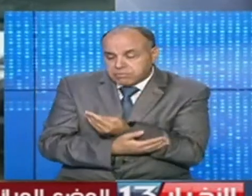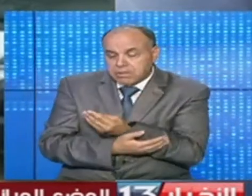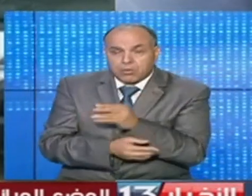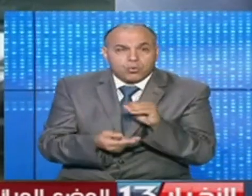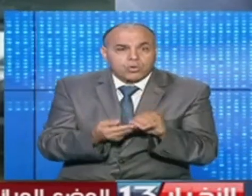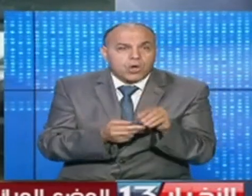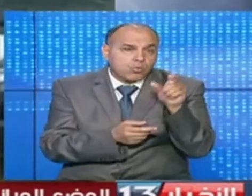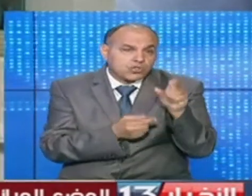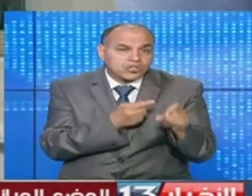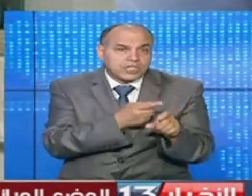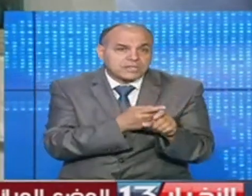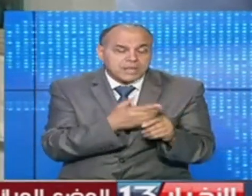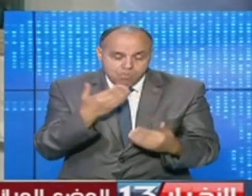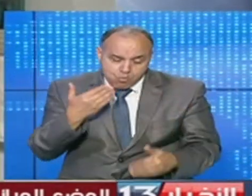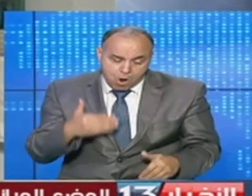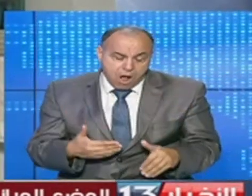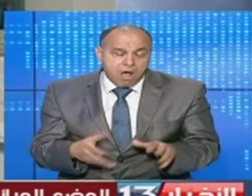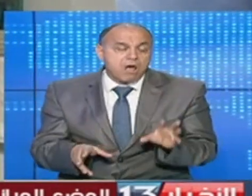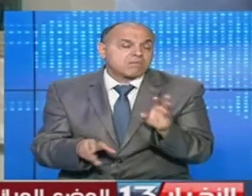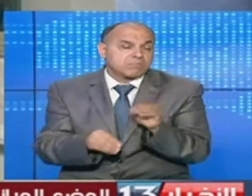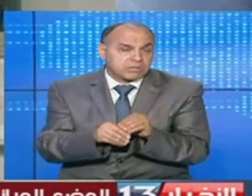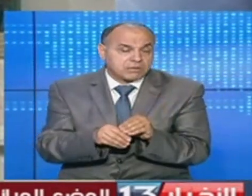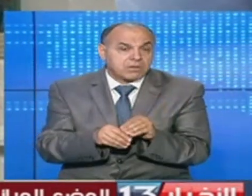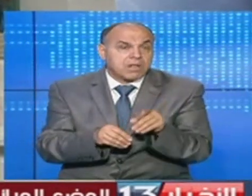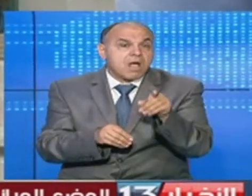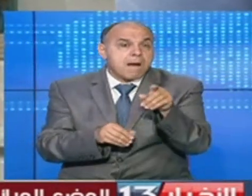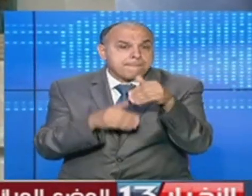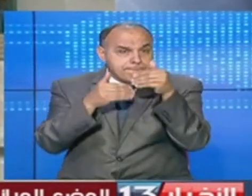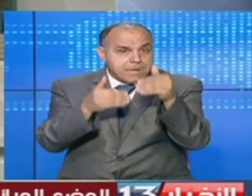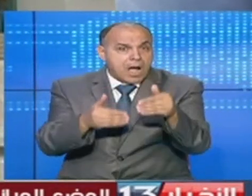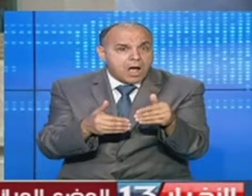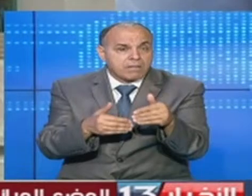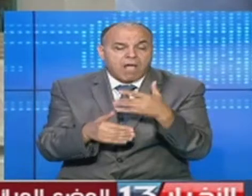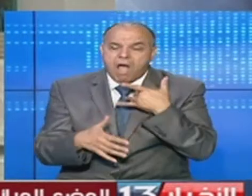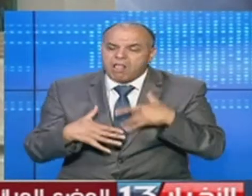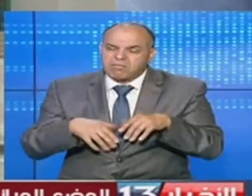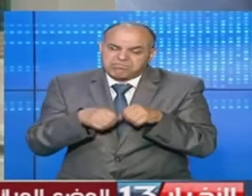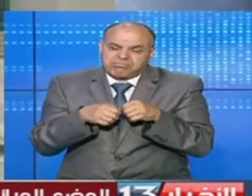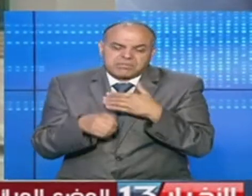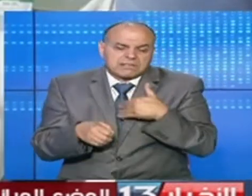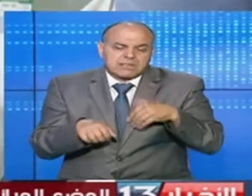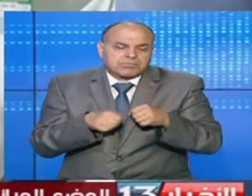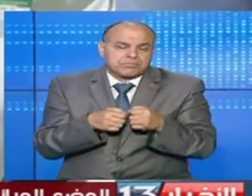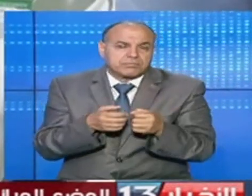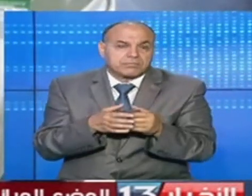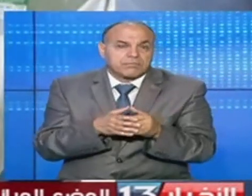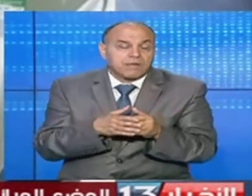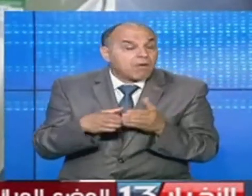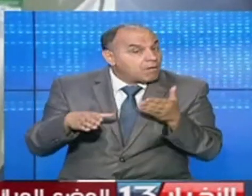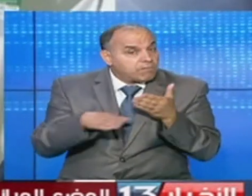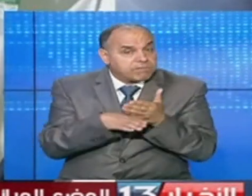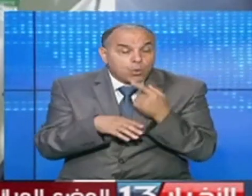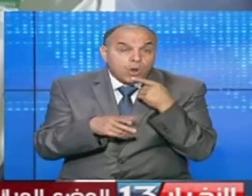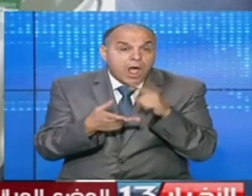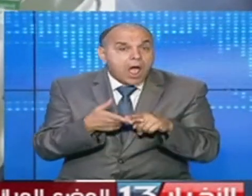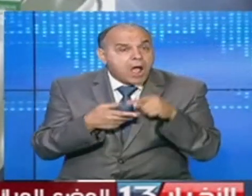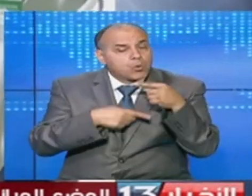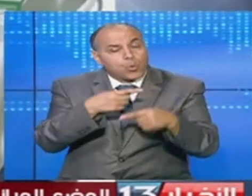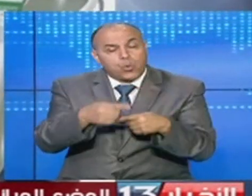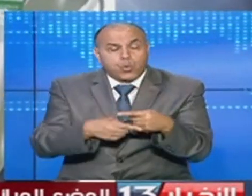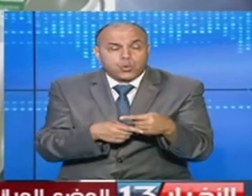وشخص من ذوي الاحتياجات الخصوصيه بعد تعثر حالتهم الصحيه تدخل يتكرر